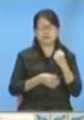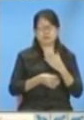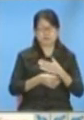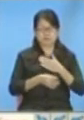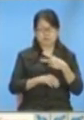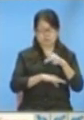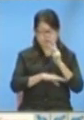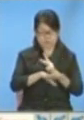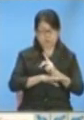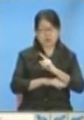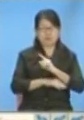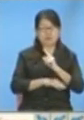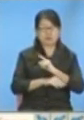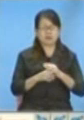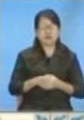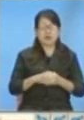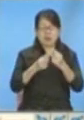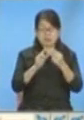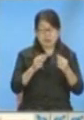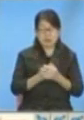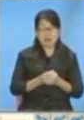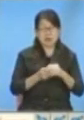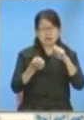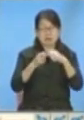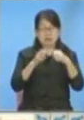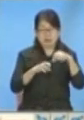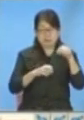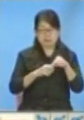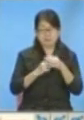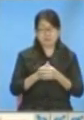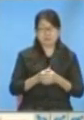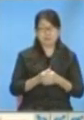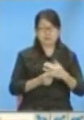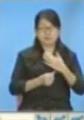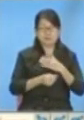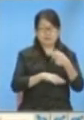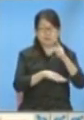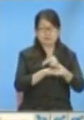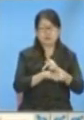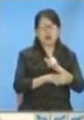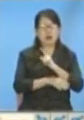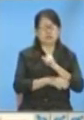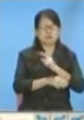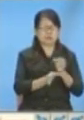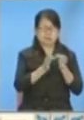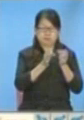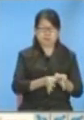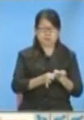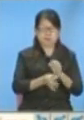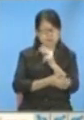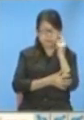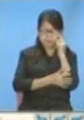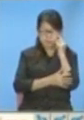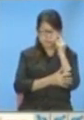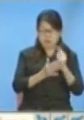น้าที่ประธานอยู่แล้วแล้วโดยเฉพาะเรื่องนี้นะครับเป็นเรื่องที่ประธานสามารถใช้ดุลพินิจในการวินิจฉัย